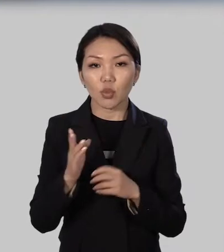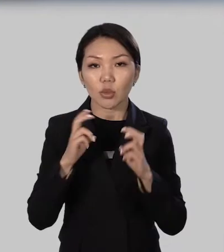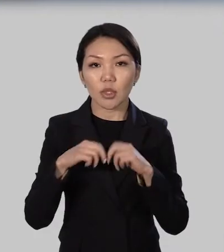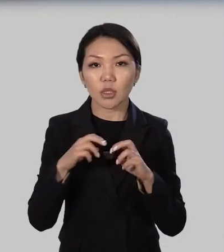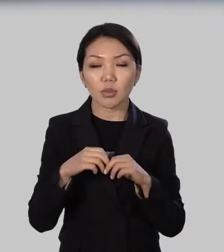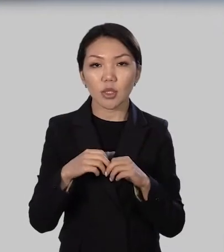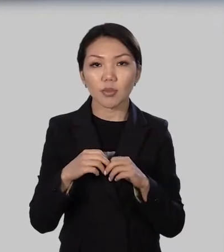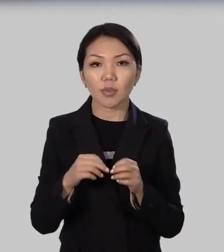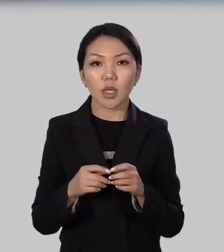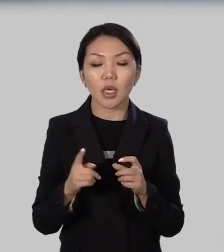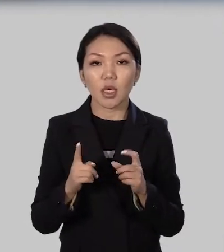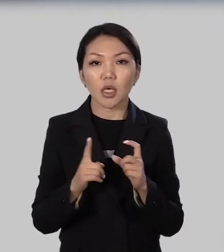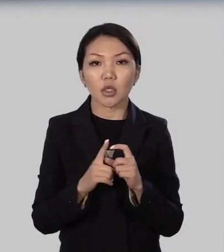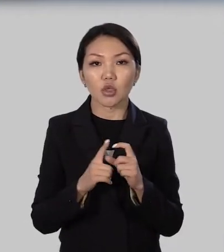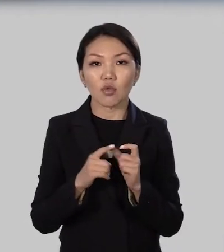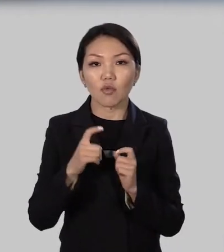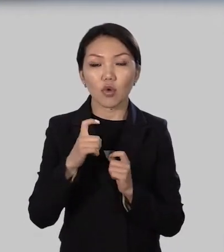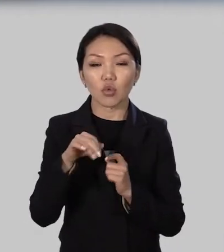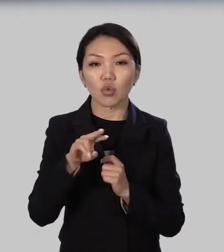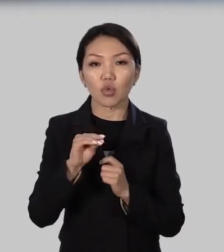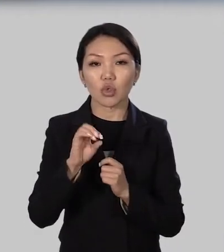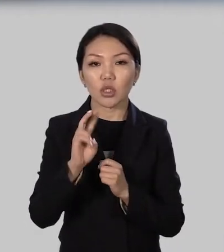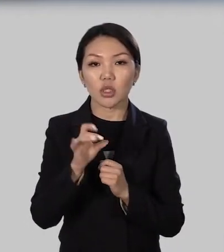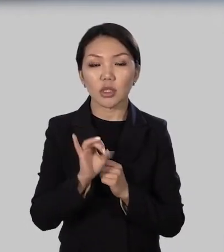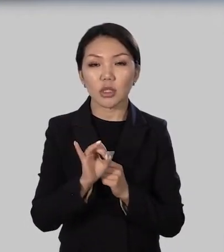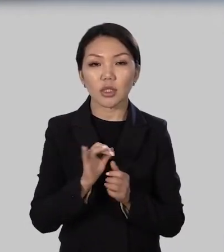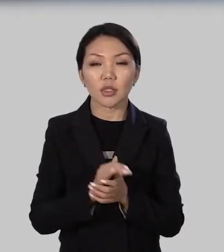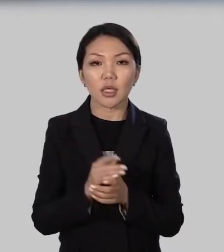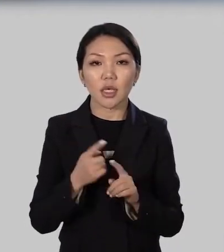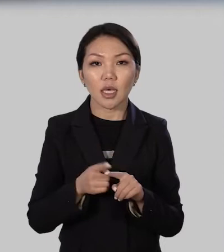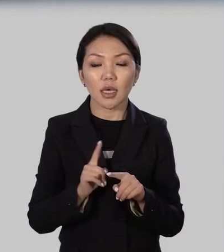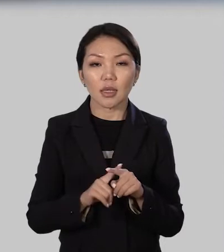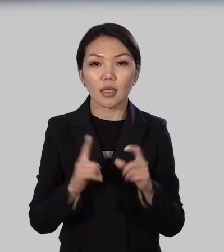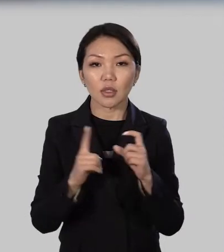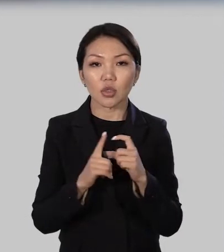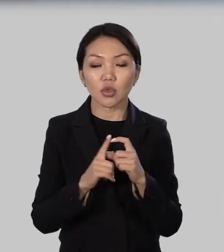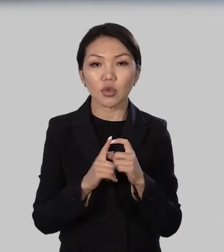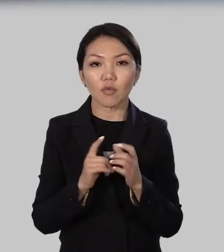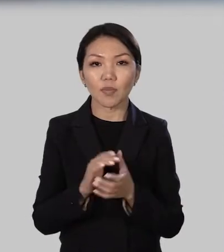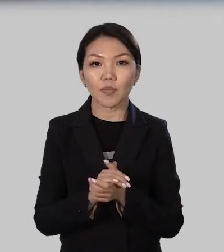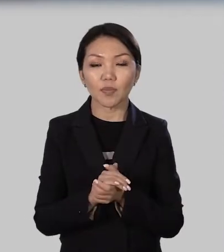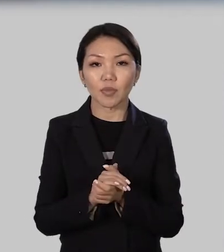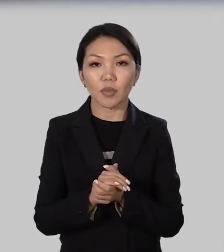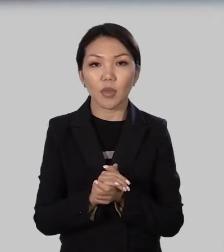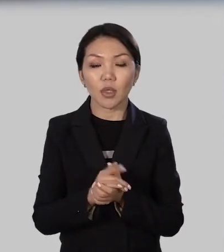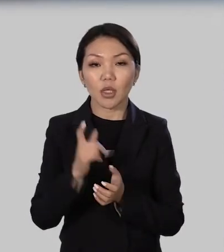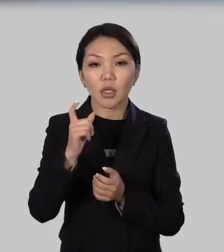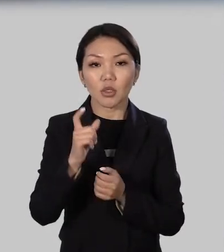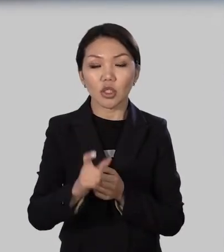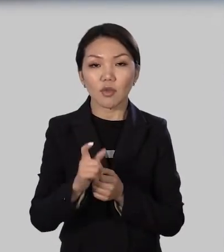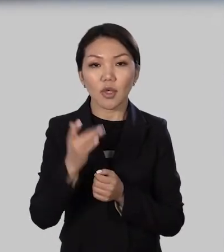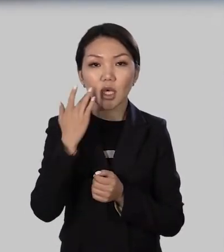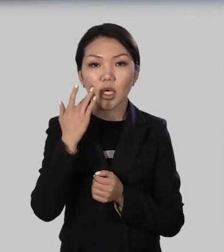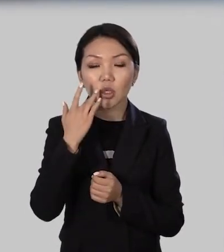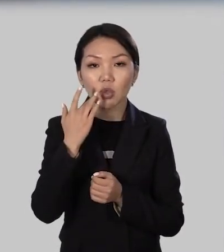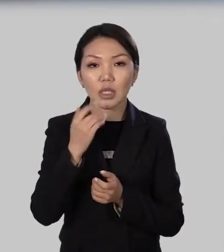«художник». Художник в широком смысле – это собирательный термин для обозначения человека, который занимается любым